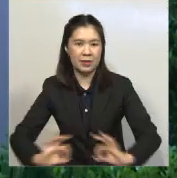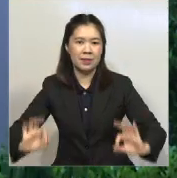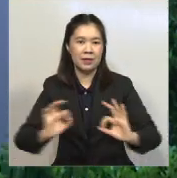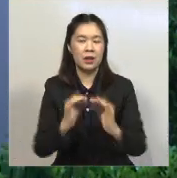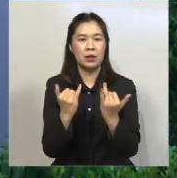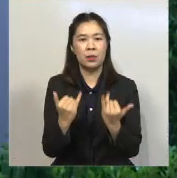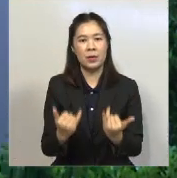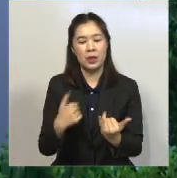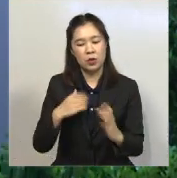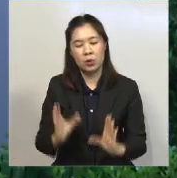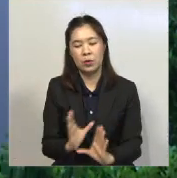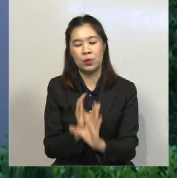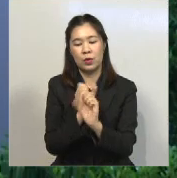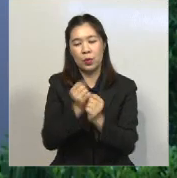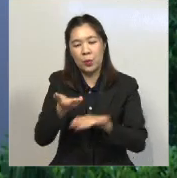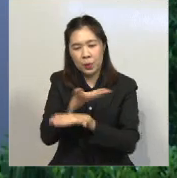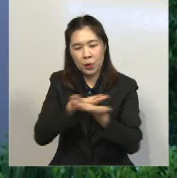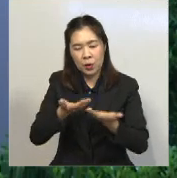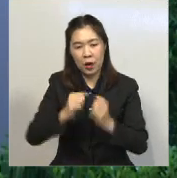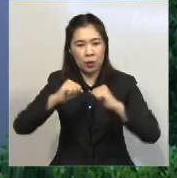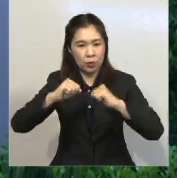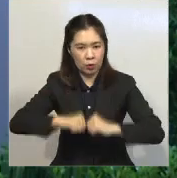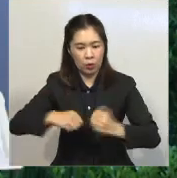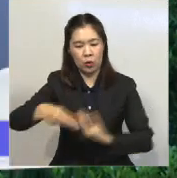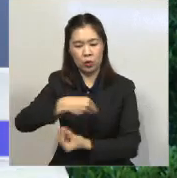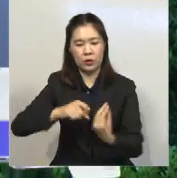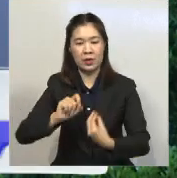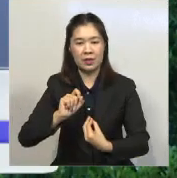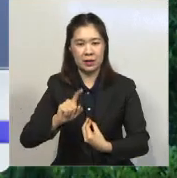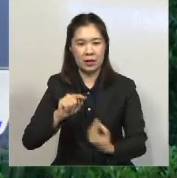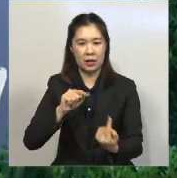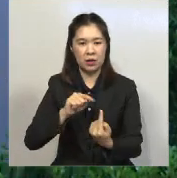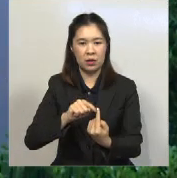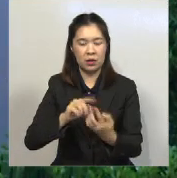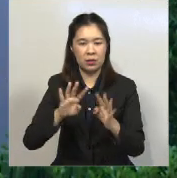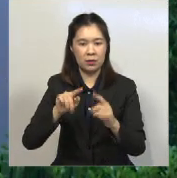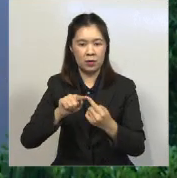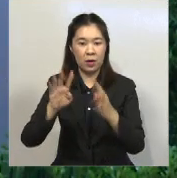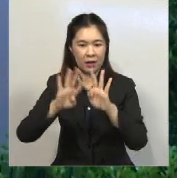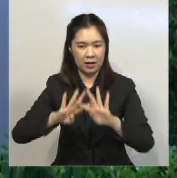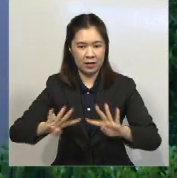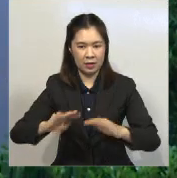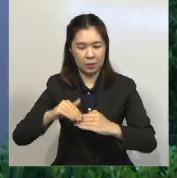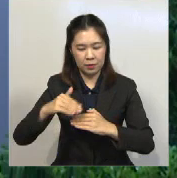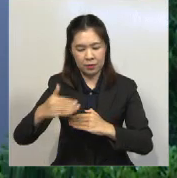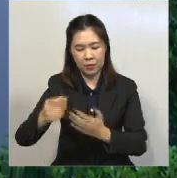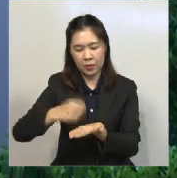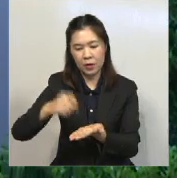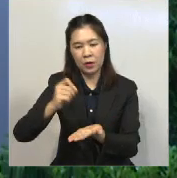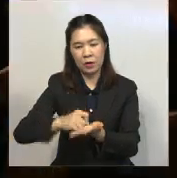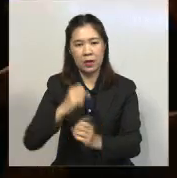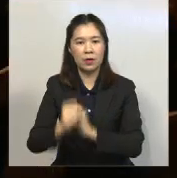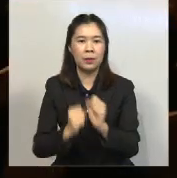ก็คือการสรุปผลการเจรจาความตกลงหุ้นส่วนเศรษฐกิจระดับภูมิภาคหรืออาเซบค่ะเพื่อนำไปสู่การลงนามในปีหน้